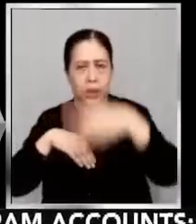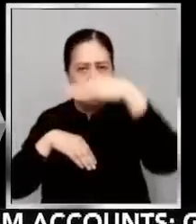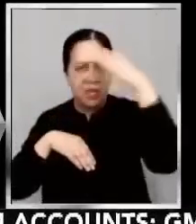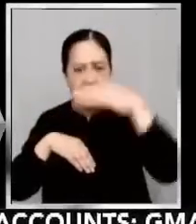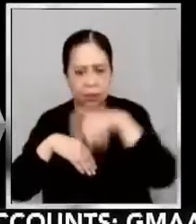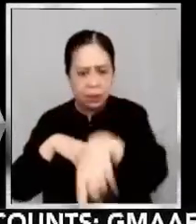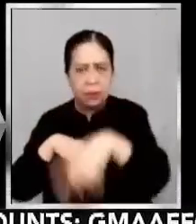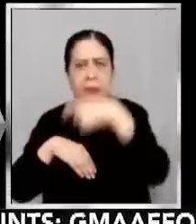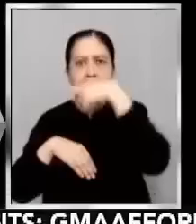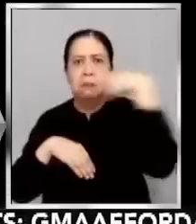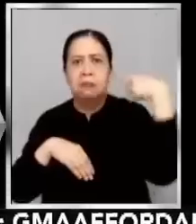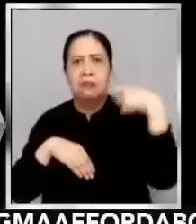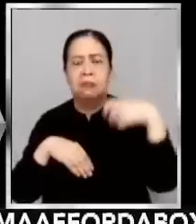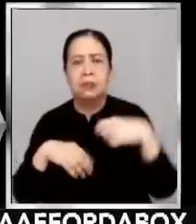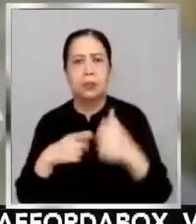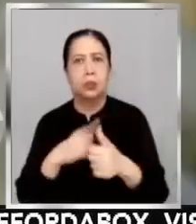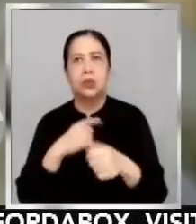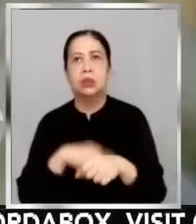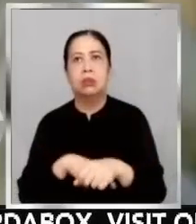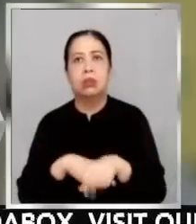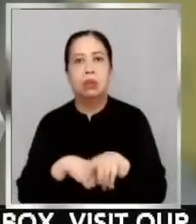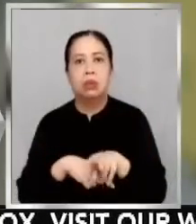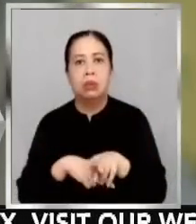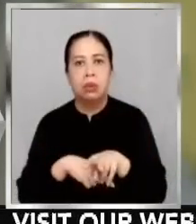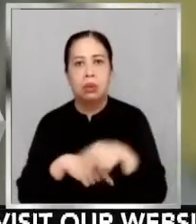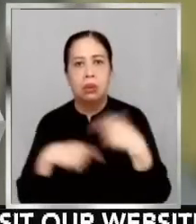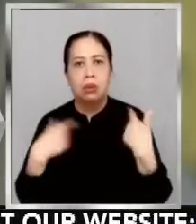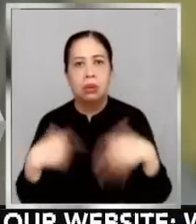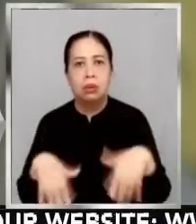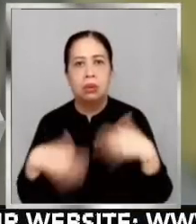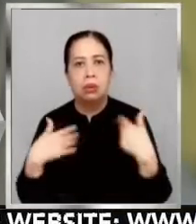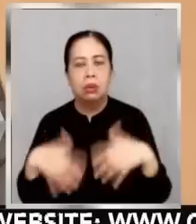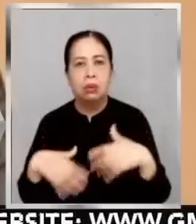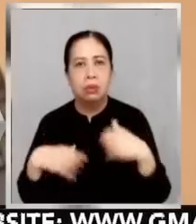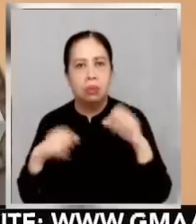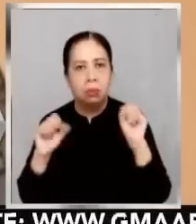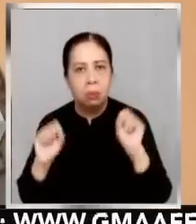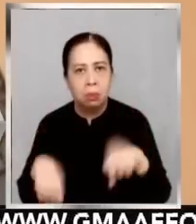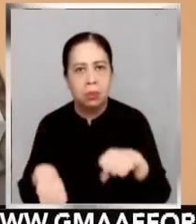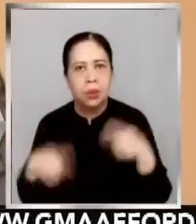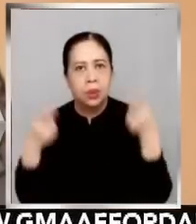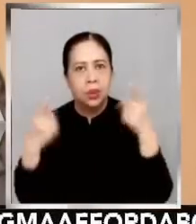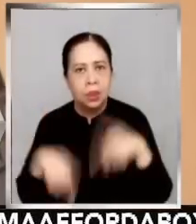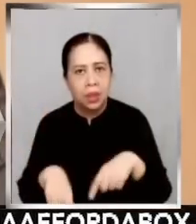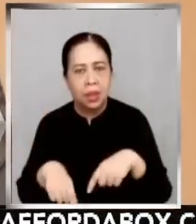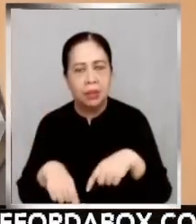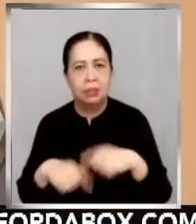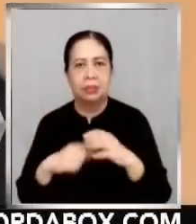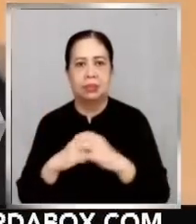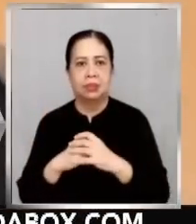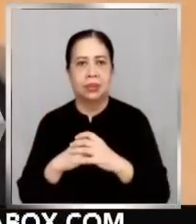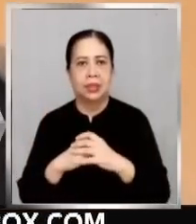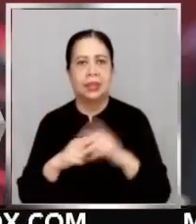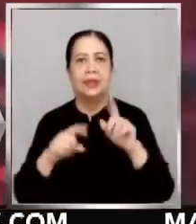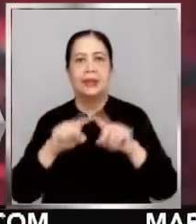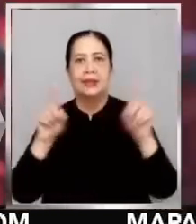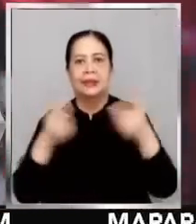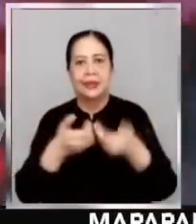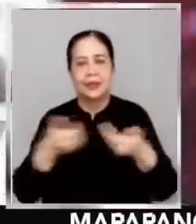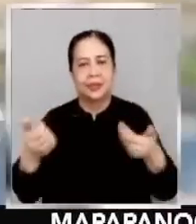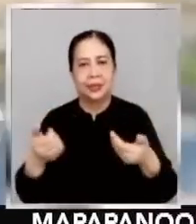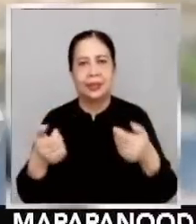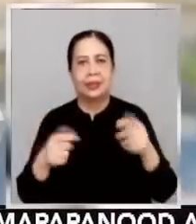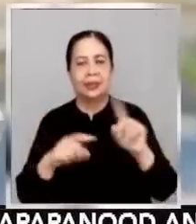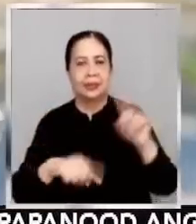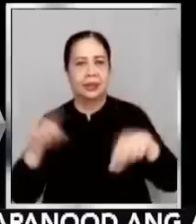mga daanan. First time ko makakita noon na amazed po ako. May ganun palang mga pangyayari. Nagkakaibang panahon, siyempre, kabado. Parang